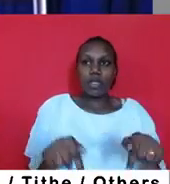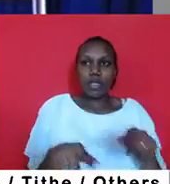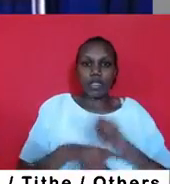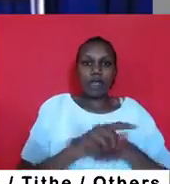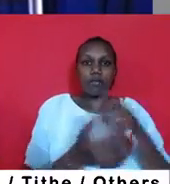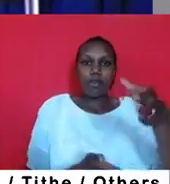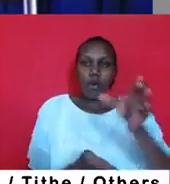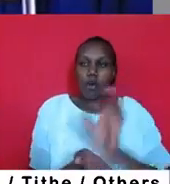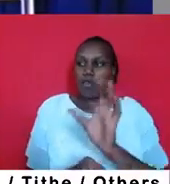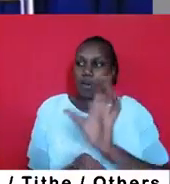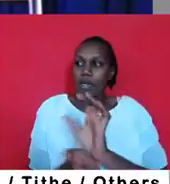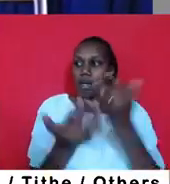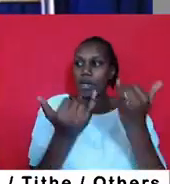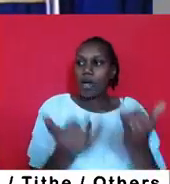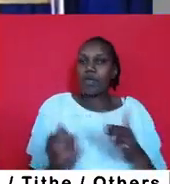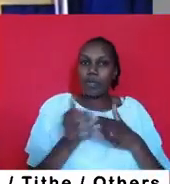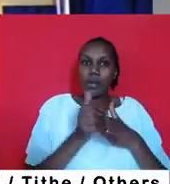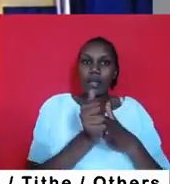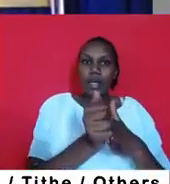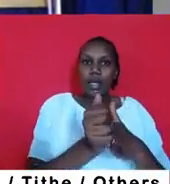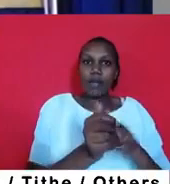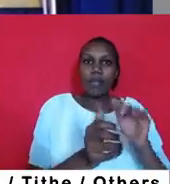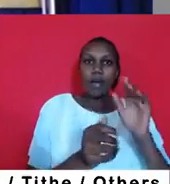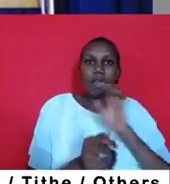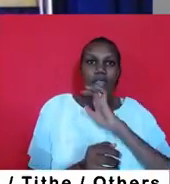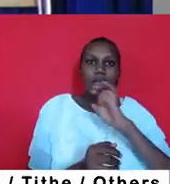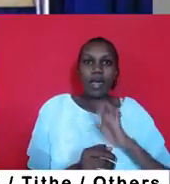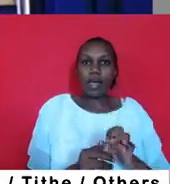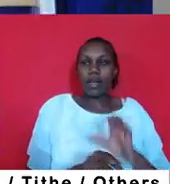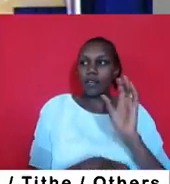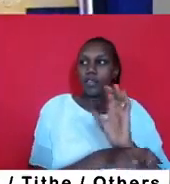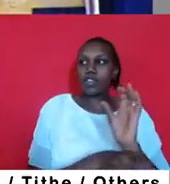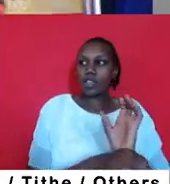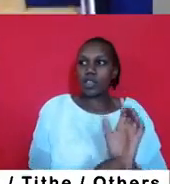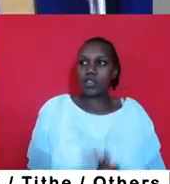sadaka, tukiongozwa na kinara wetu.